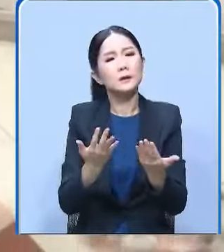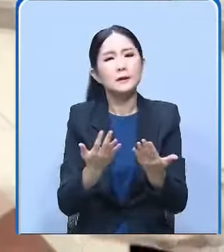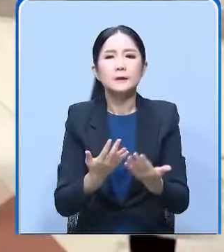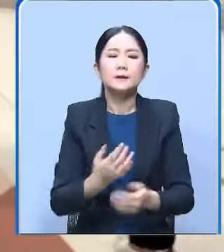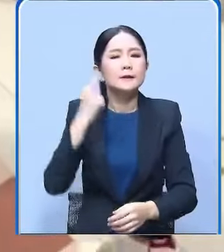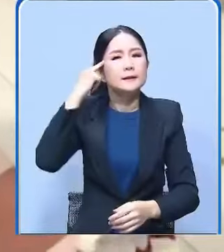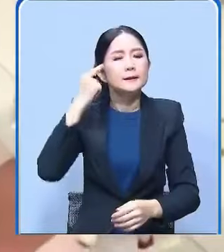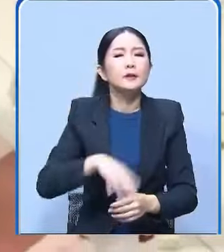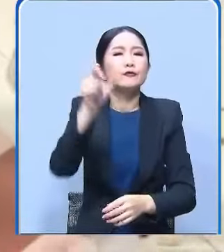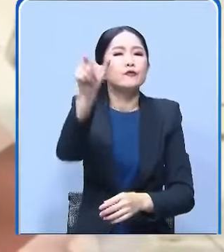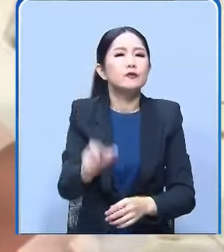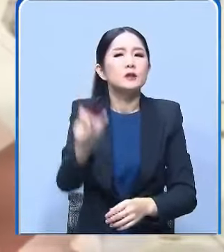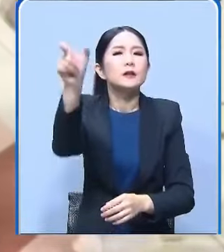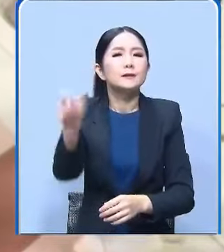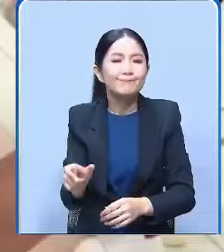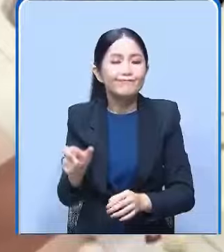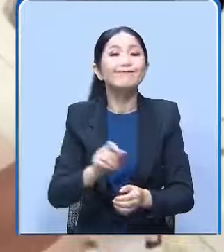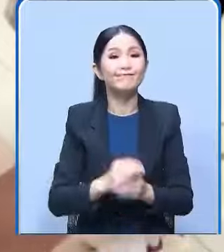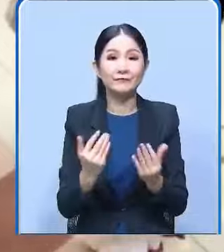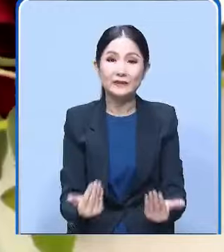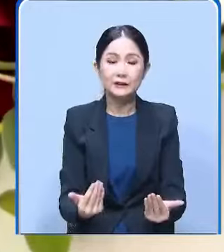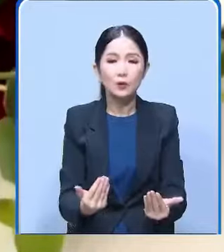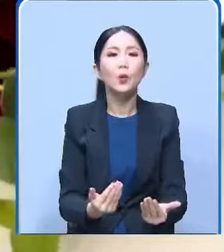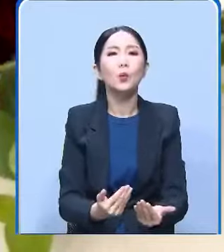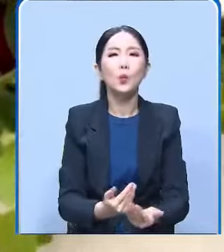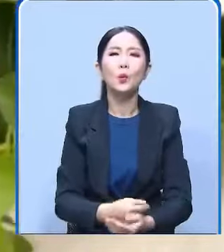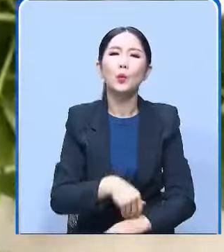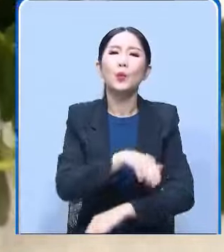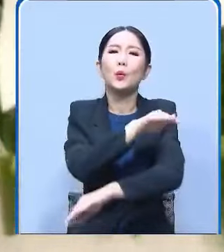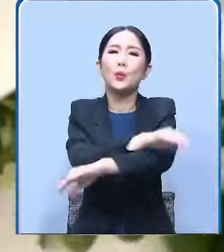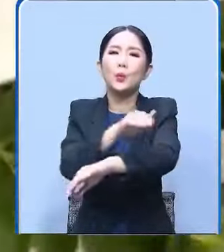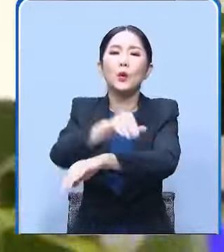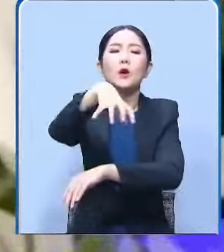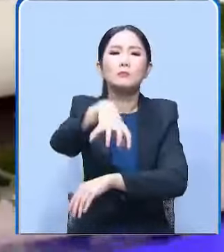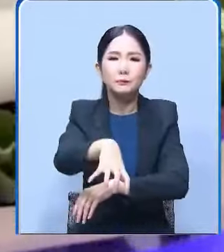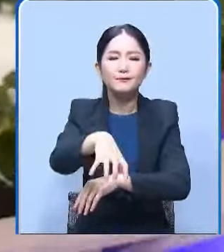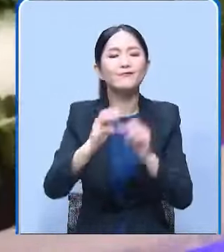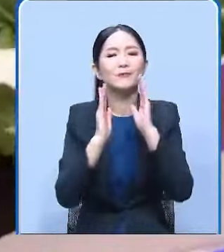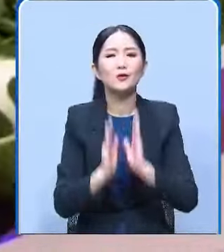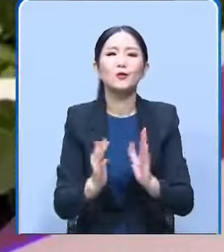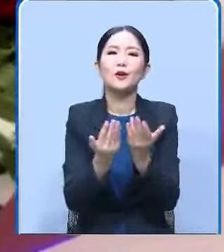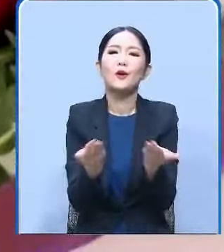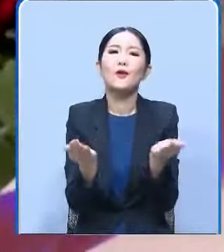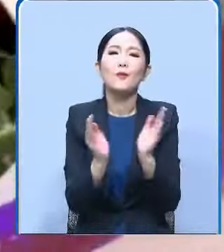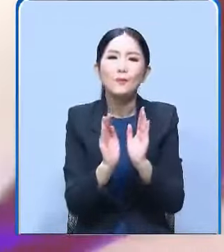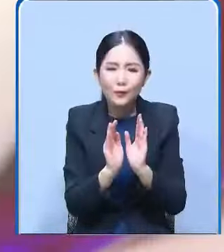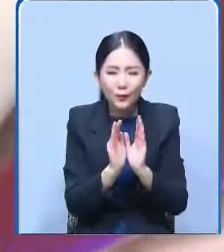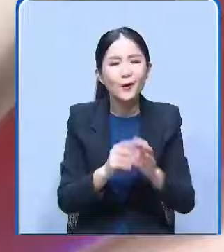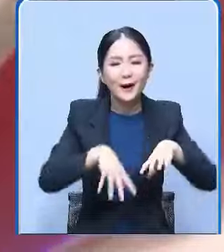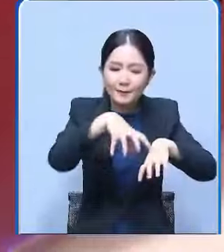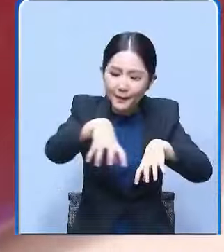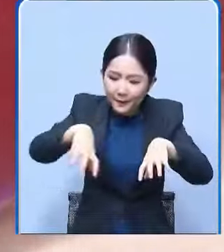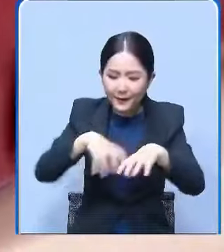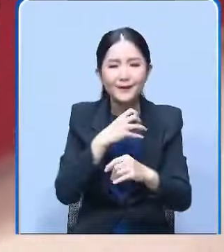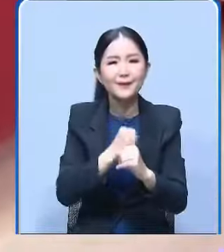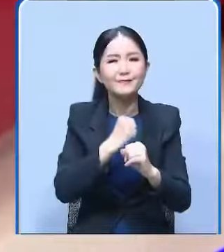ครู่ไม่กี่นาทีที่ผ่านมาที่สนามบินสุวรรณภูมินะครับก็จะเห็นว่ามีคนในครอบครัว องค์ กรหน่วยงานต่างๆเ